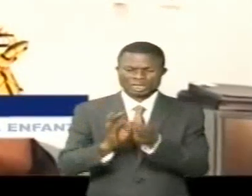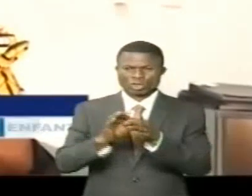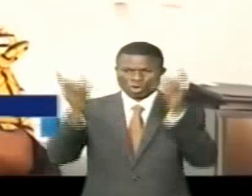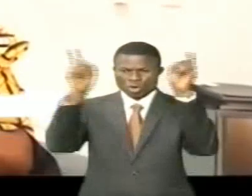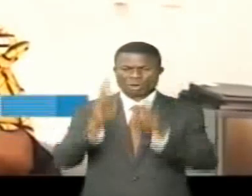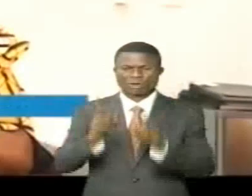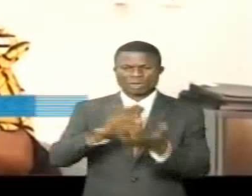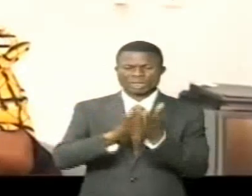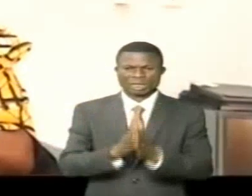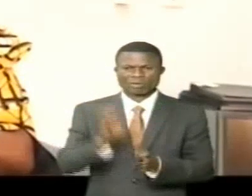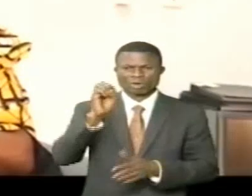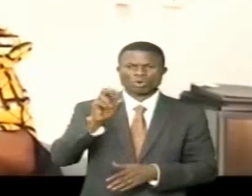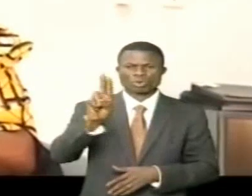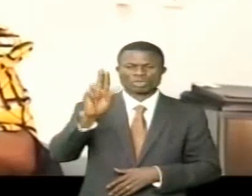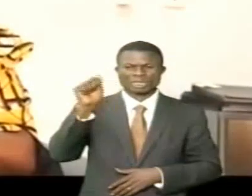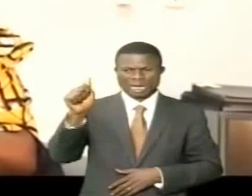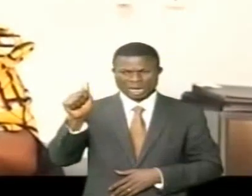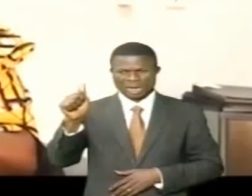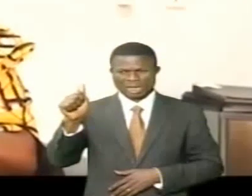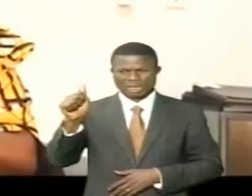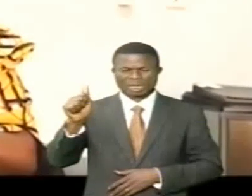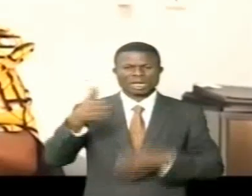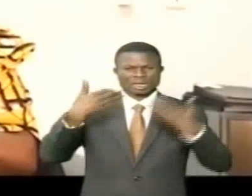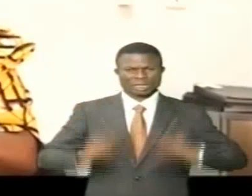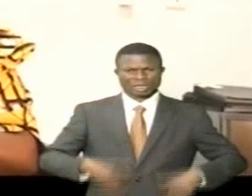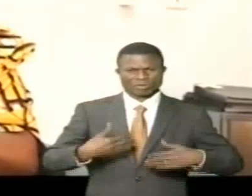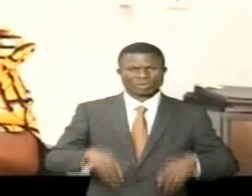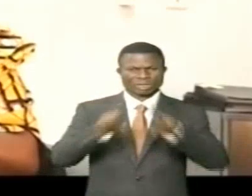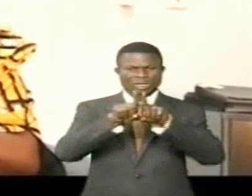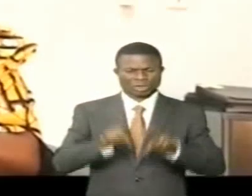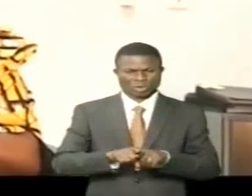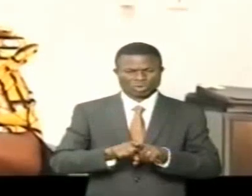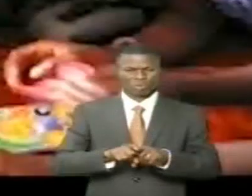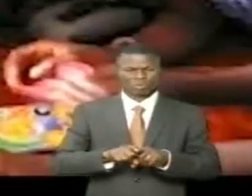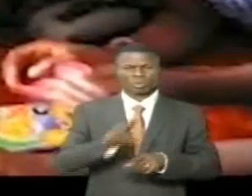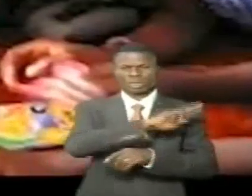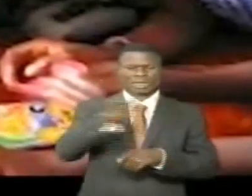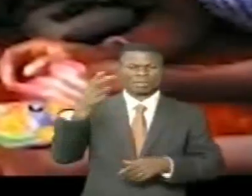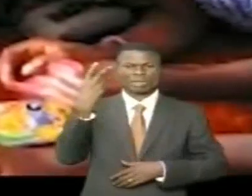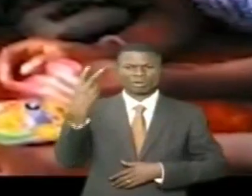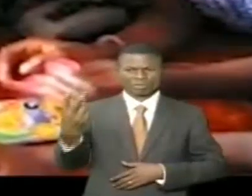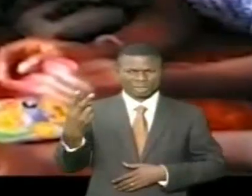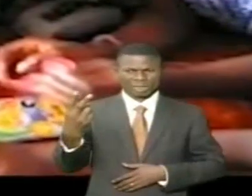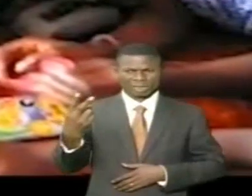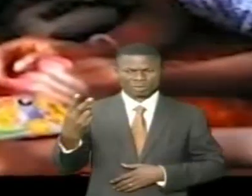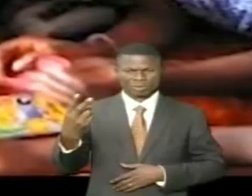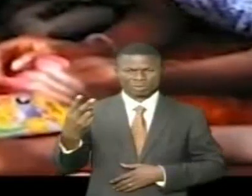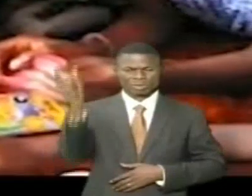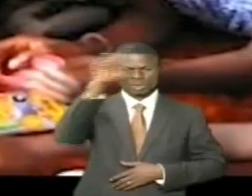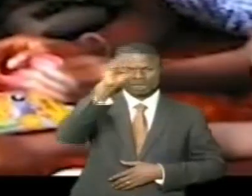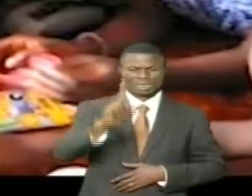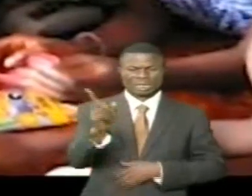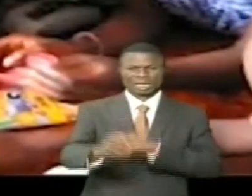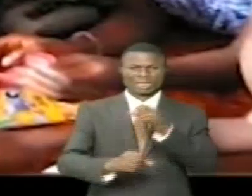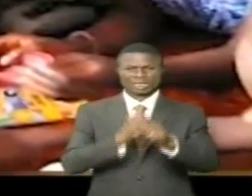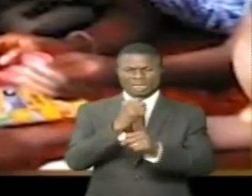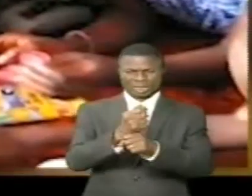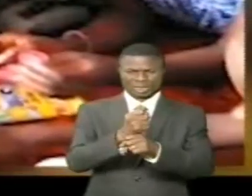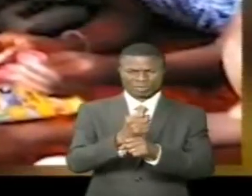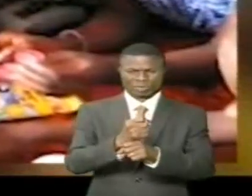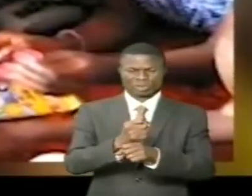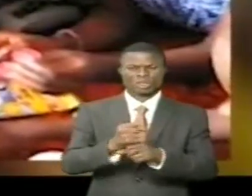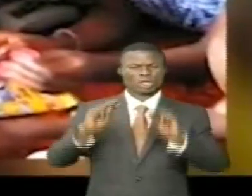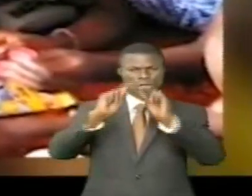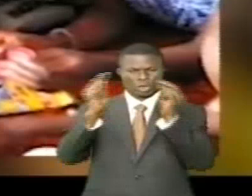Union africaine, qui célèbre ainsi en cette année 2020 le 30e anniversaire de cet instrument